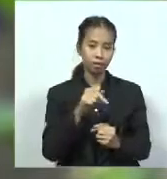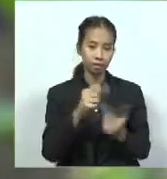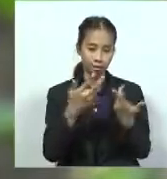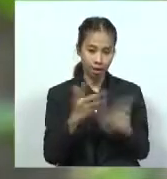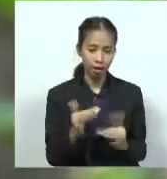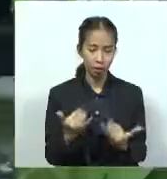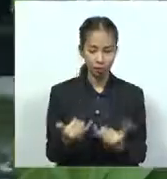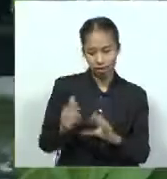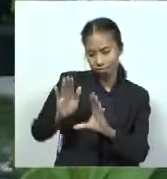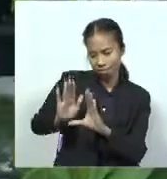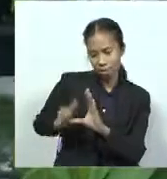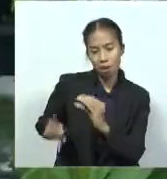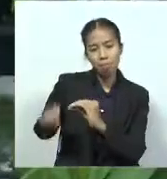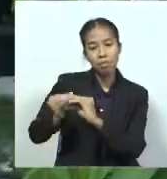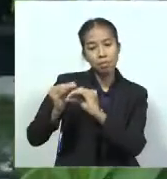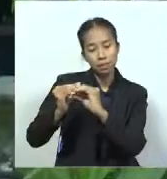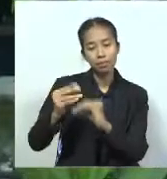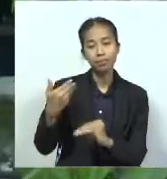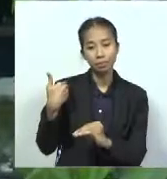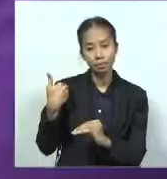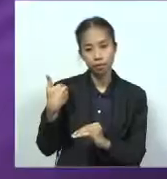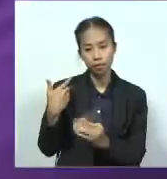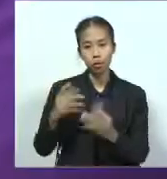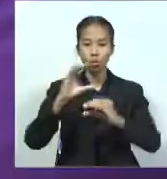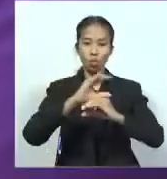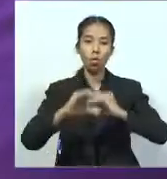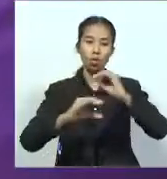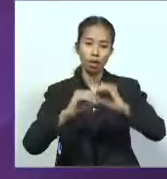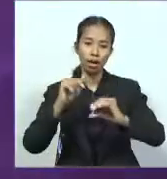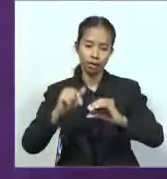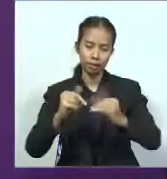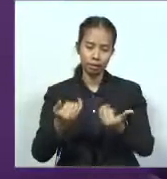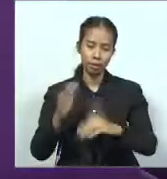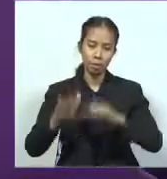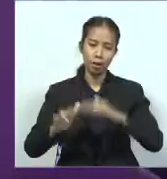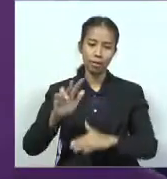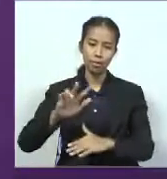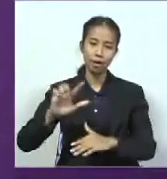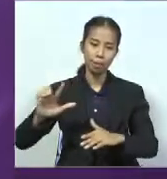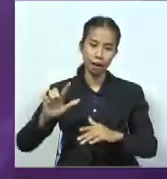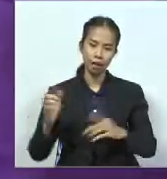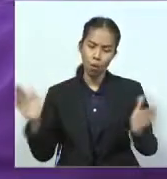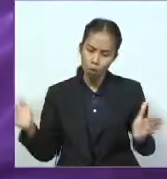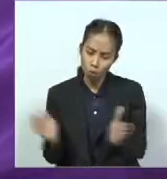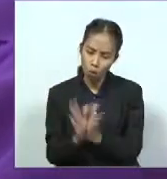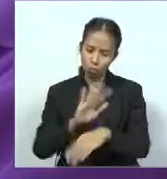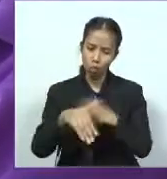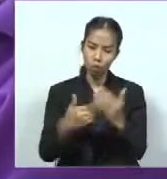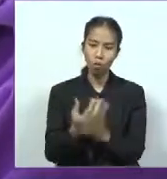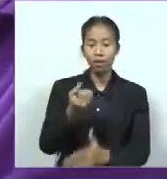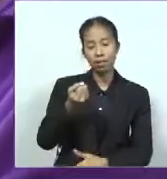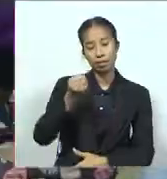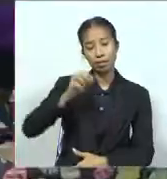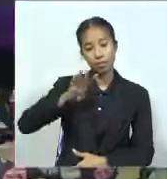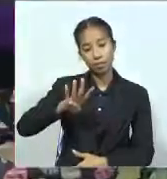วกกับการลงทะเบียนเพื่อบัตรสวัสดิการแห่งรัฐเพิ่มเติมภายใต้โครงการไทยนิยมยั่งยืนอีกประมาณ3ล้านคนเนี่ยก็จะเป็นประมาณ14ล้าน5